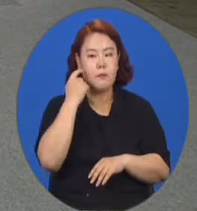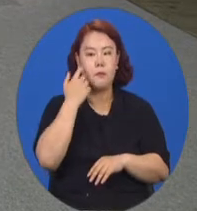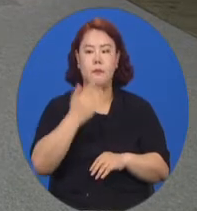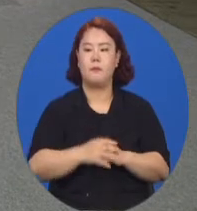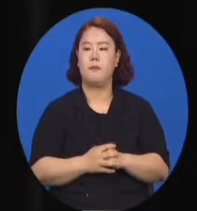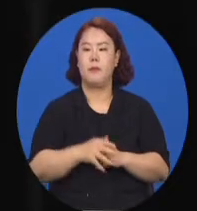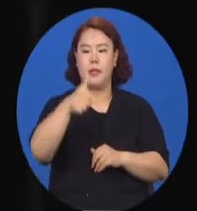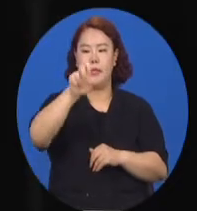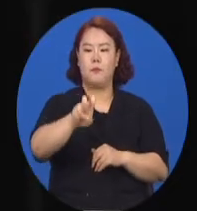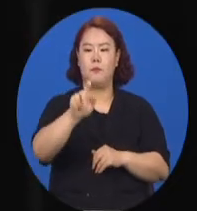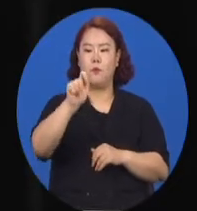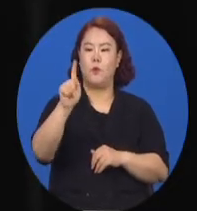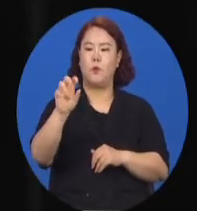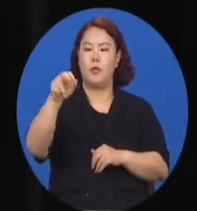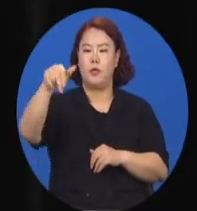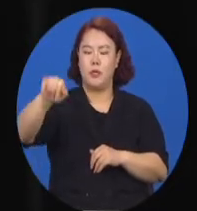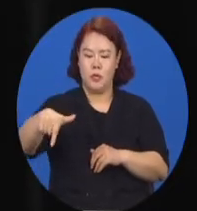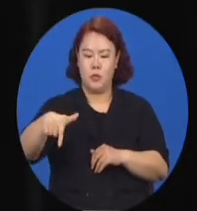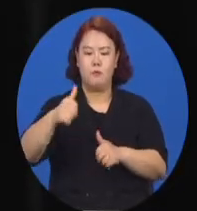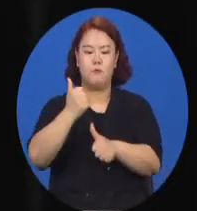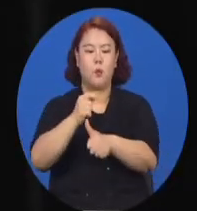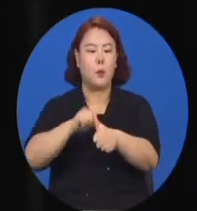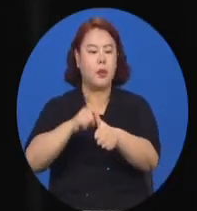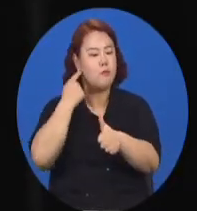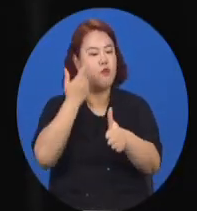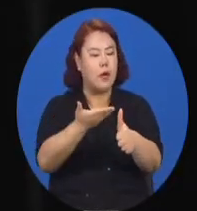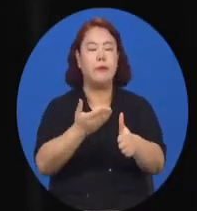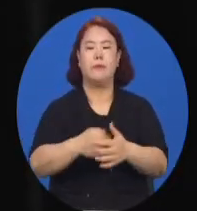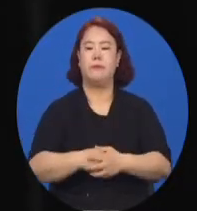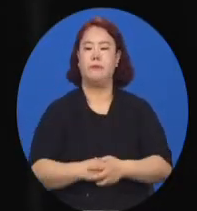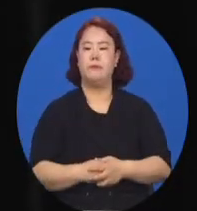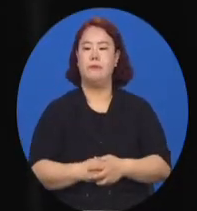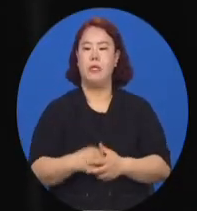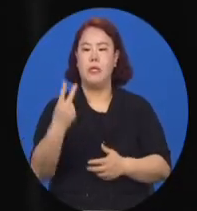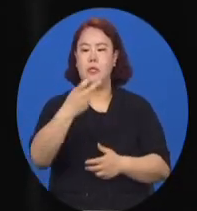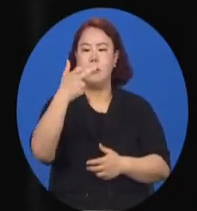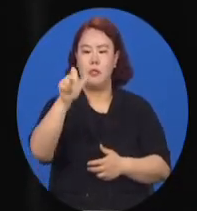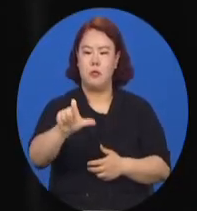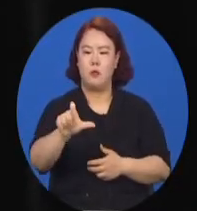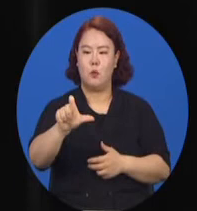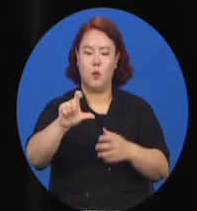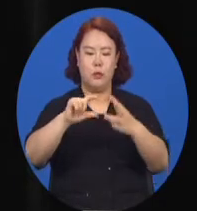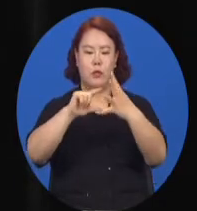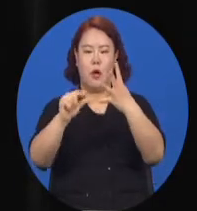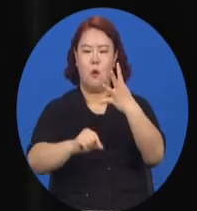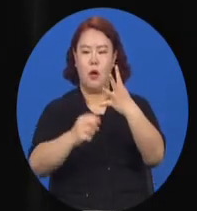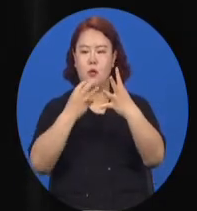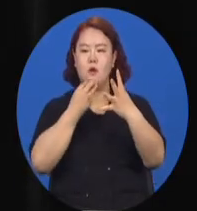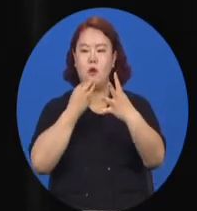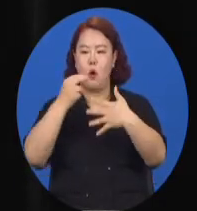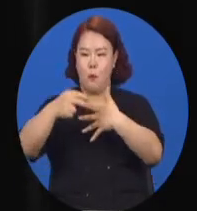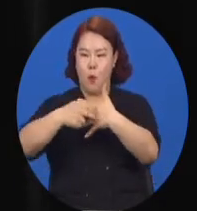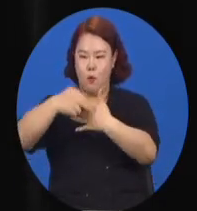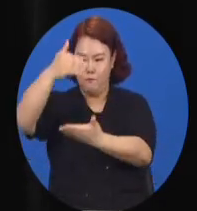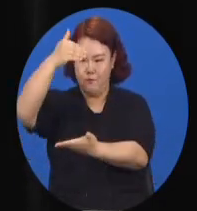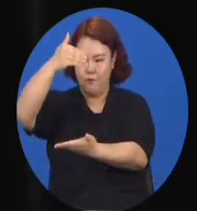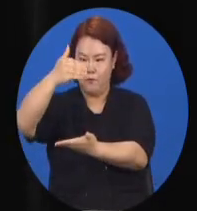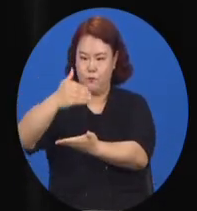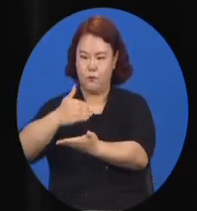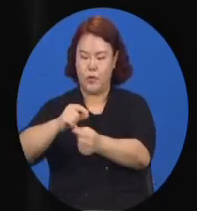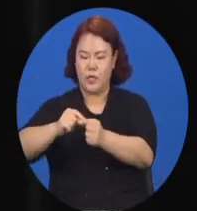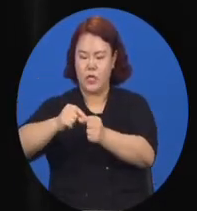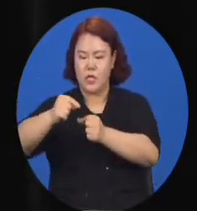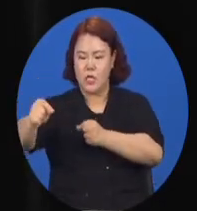예, 김광지 후보에게 질문을 하겠습니다. 네, 질문해 주시죠. 네, 2015년 4월 서울병원이